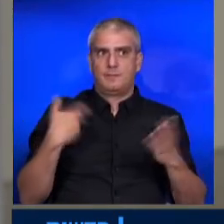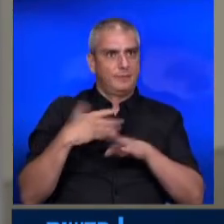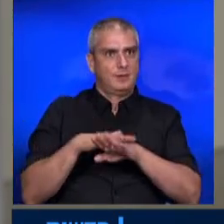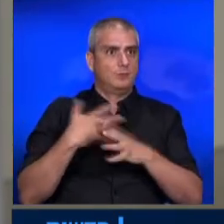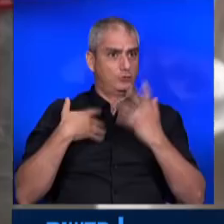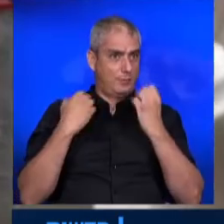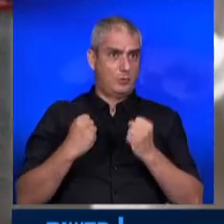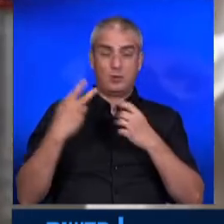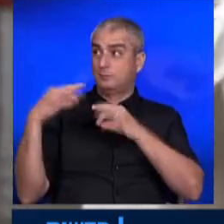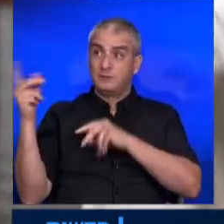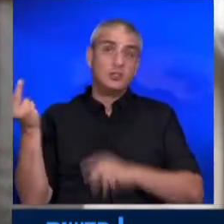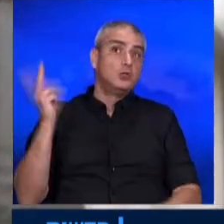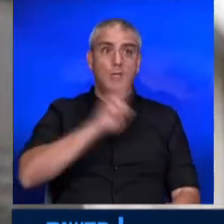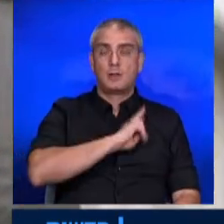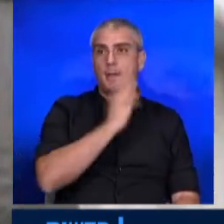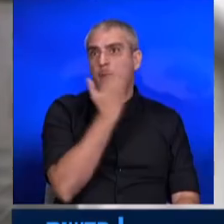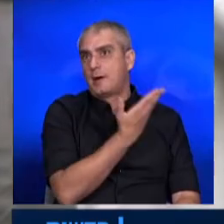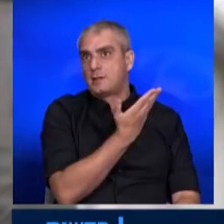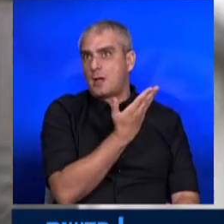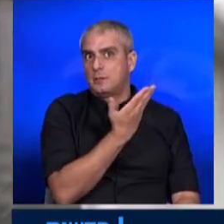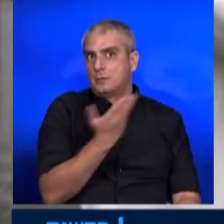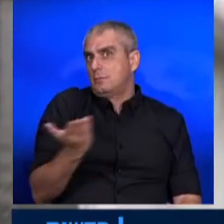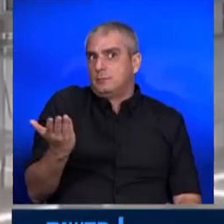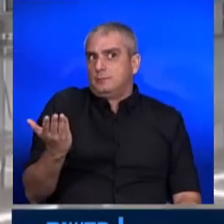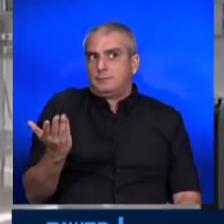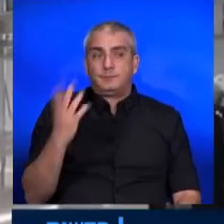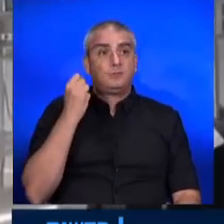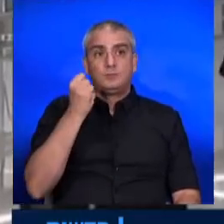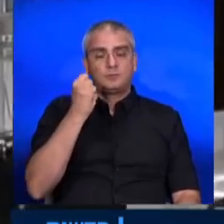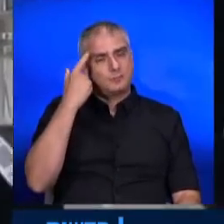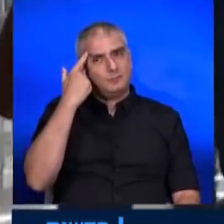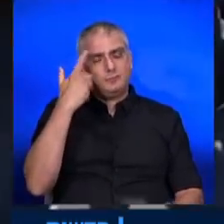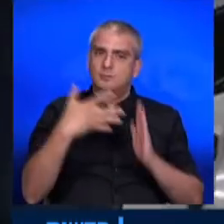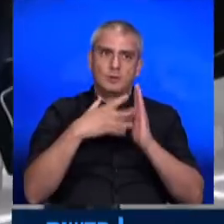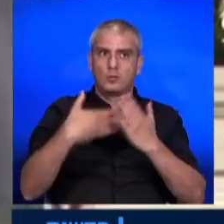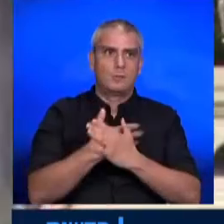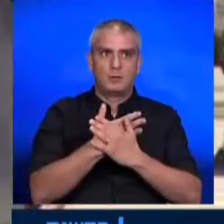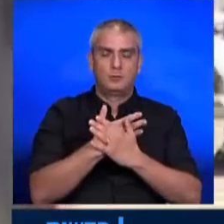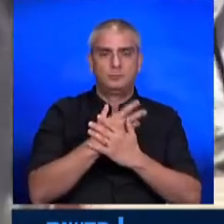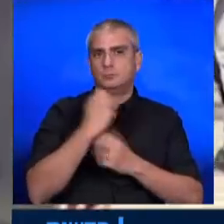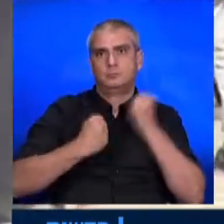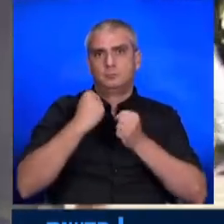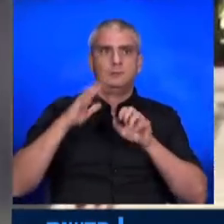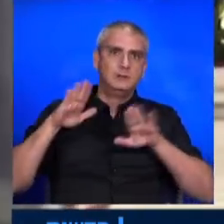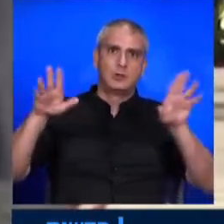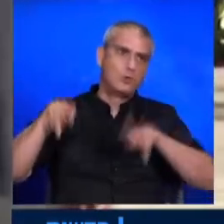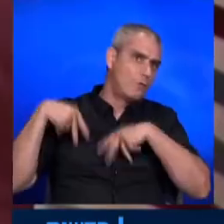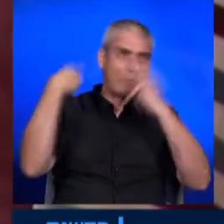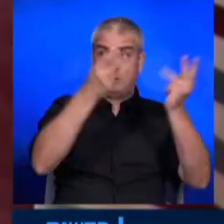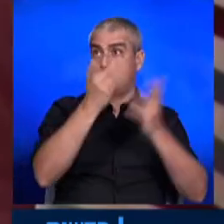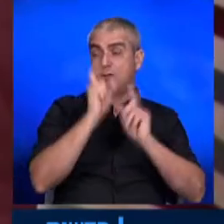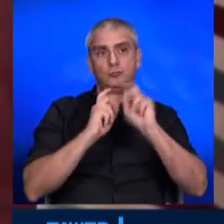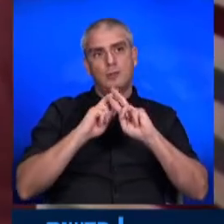when we left the UK. היו תיירים שחישבו מסלול מחדש והרצו לשדות התעופה. אחרים החליטו שאם כבר